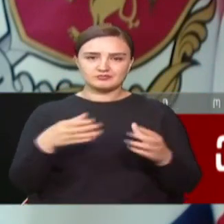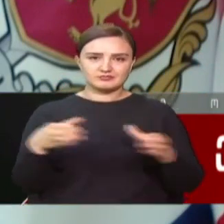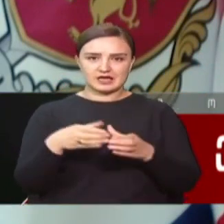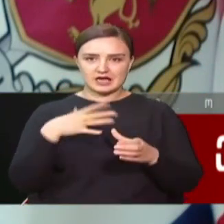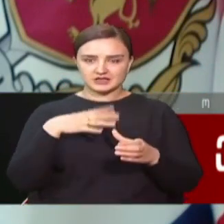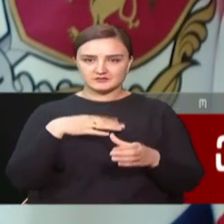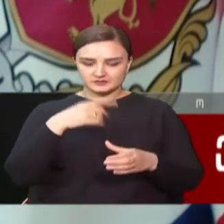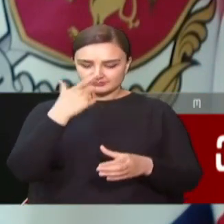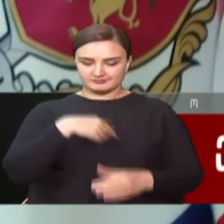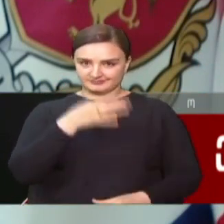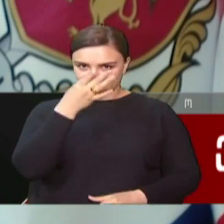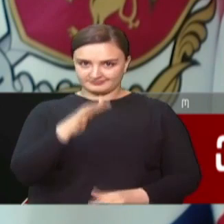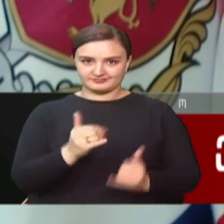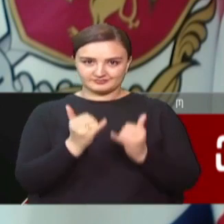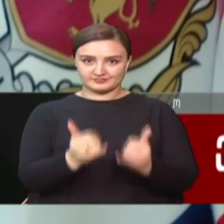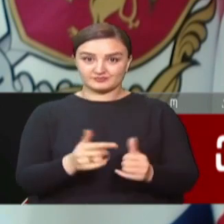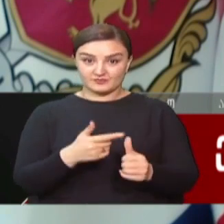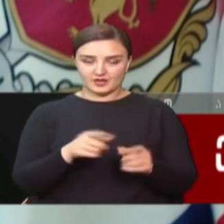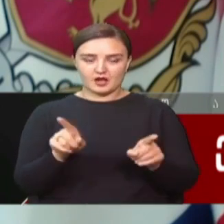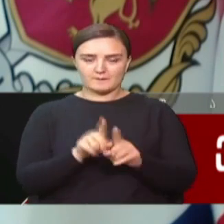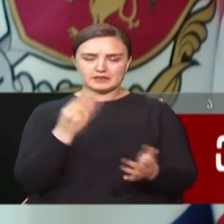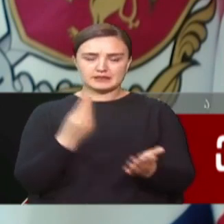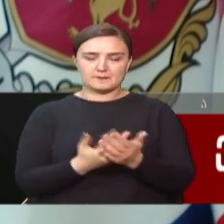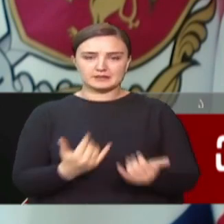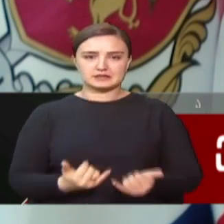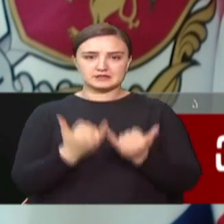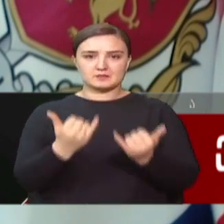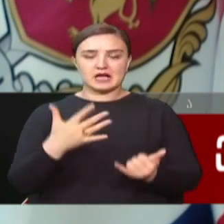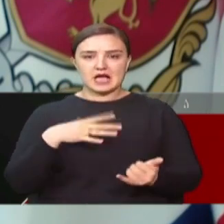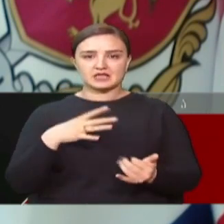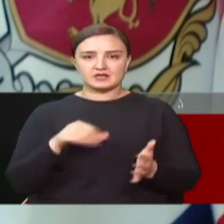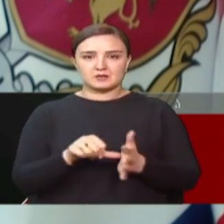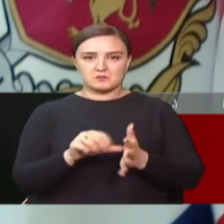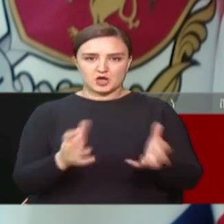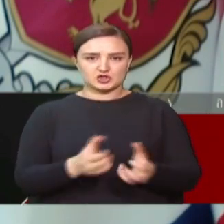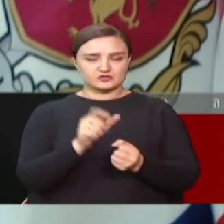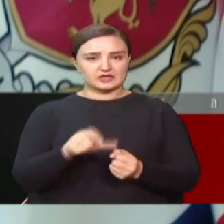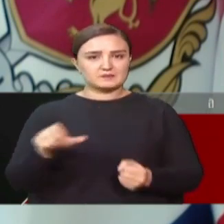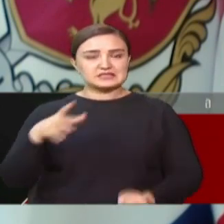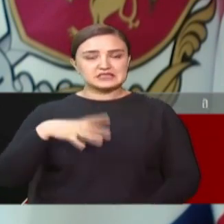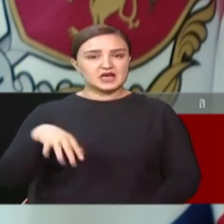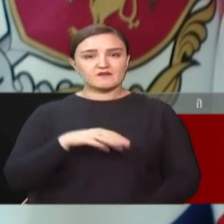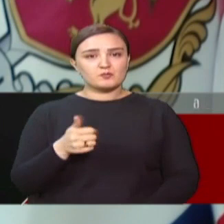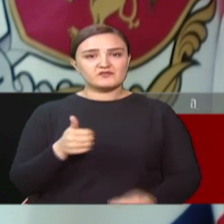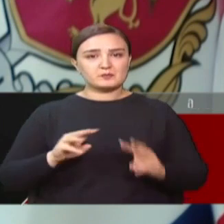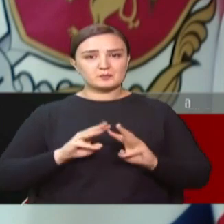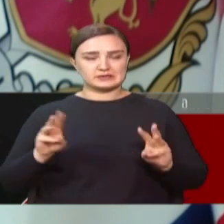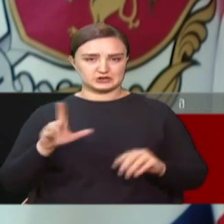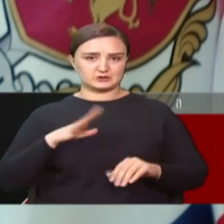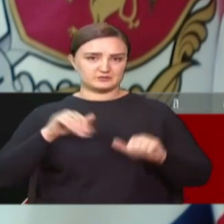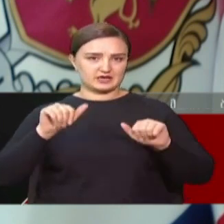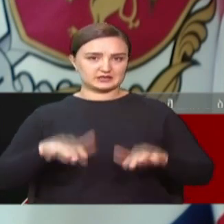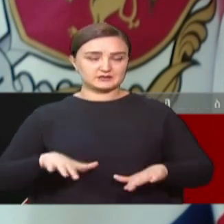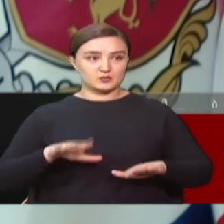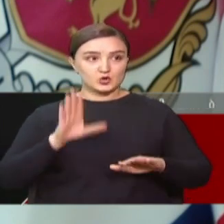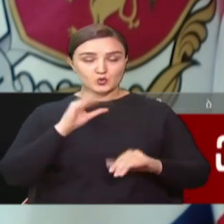ჩვენმა თანამშრომლებმა მიიღო, ძალიან დიდი პატივი და დაფასებაა ქართველი მაშველების. Რომლებიც საქართველოს პრემიერ-მინისტრის გადაწყვეტილებით